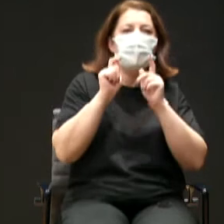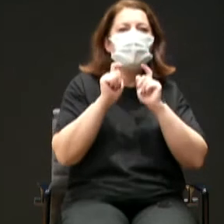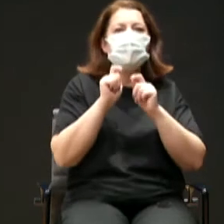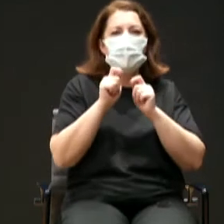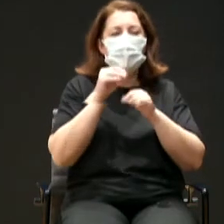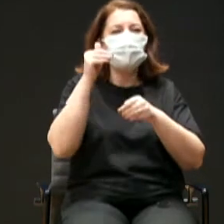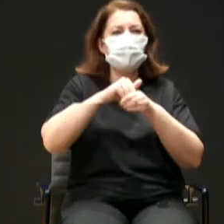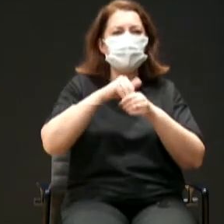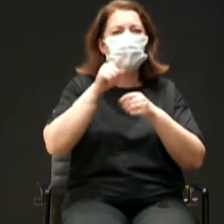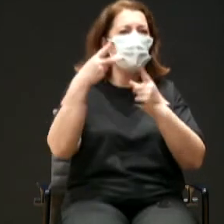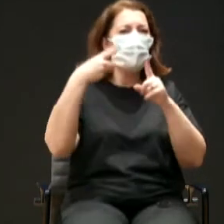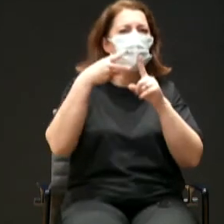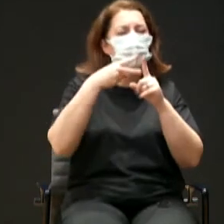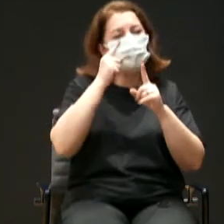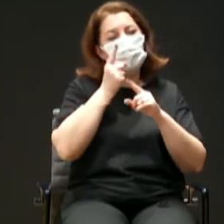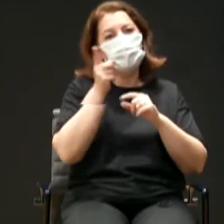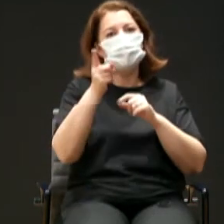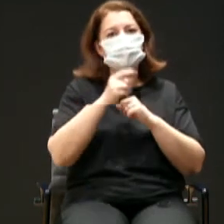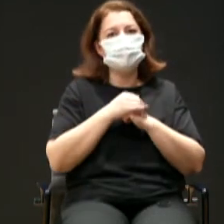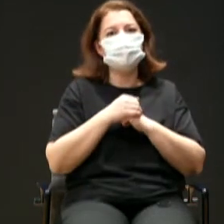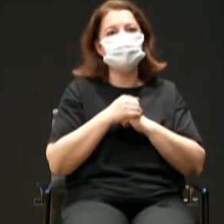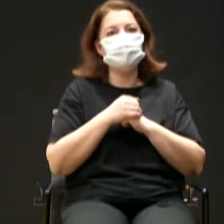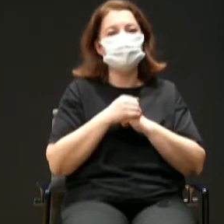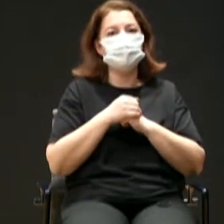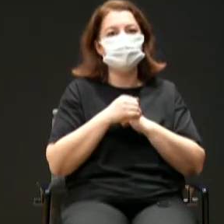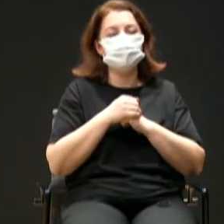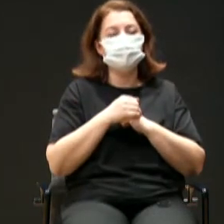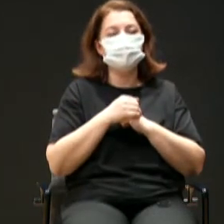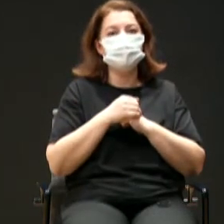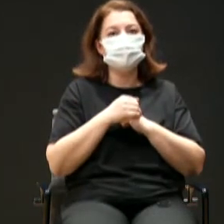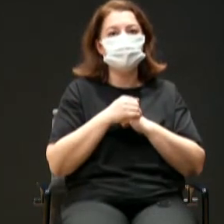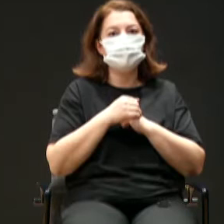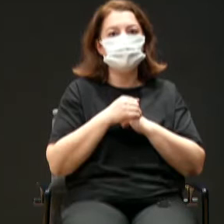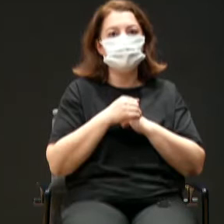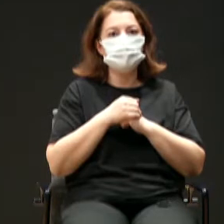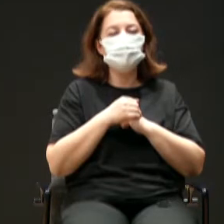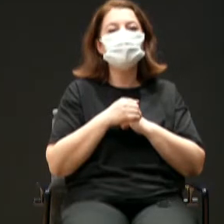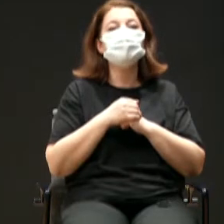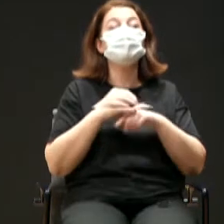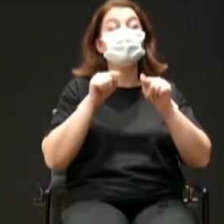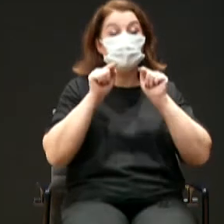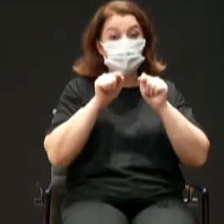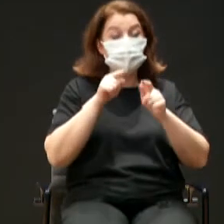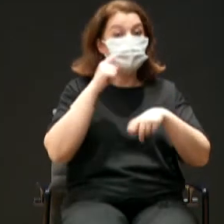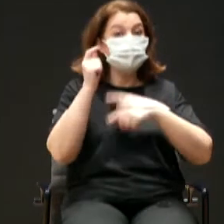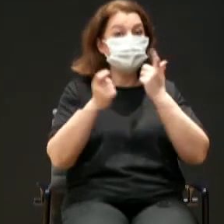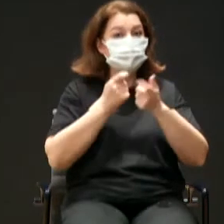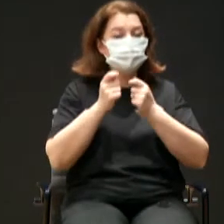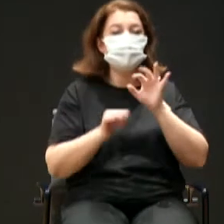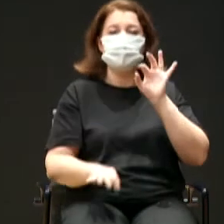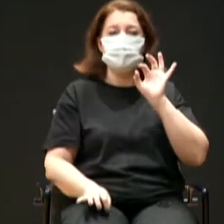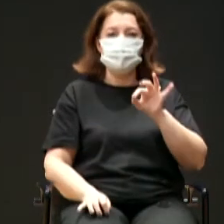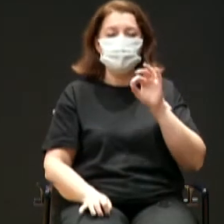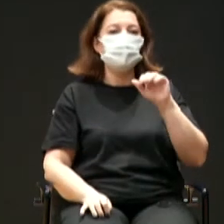YouTube'dan baksınlar kimlerin bunları yaptıklarını. Bu noktada çalışmalarında şu anda